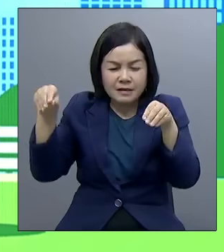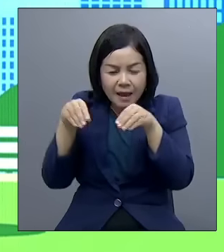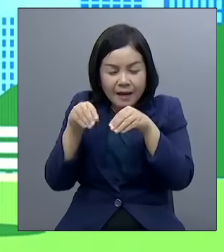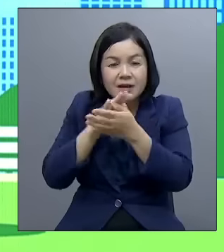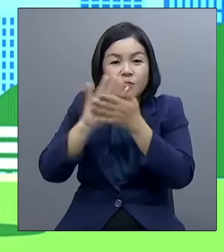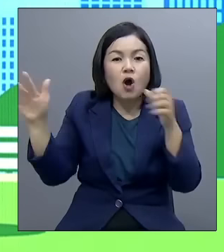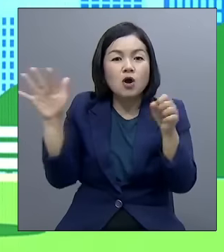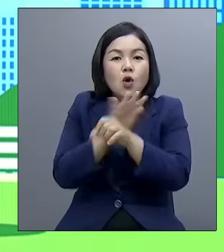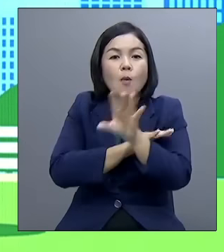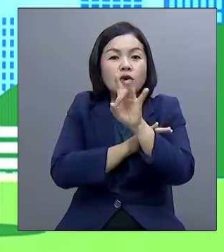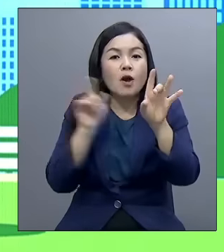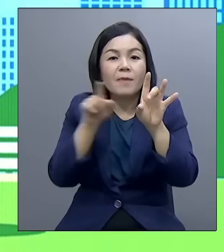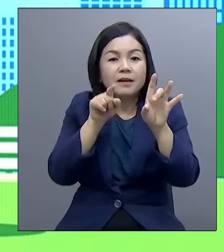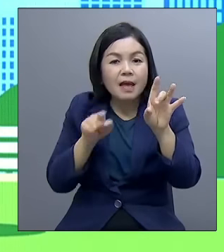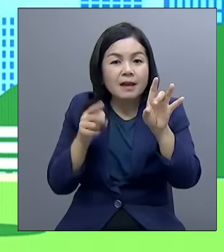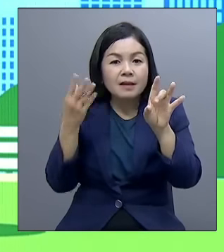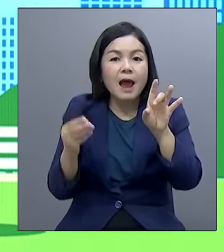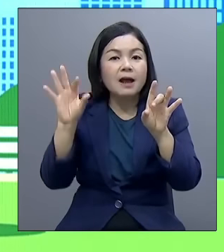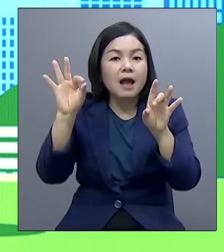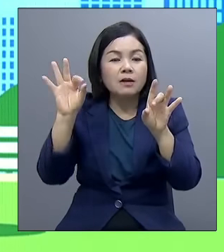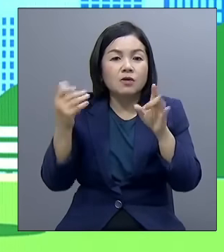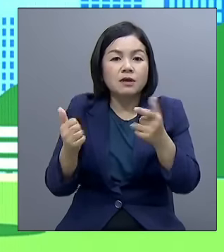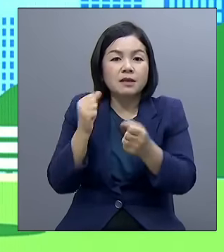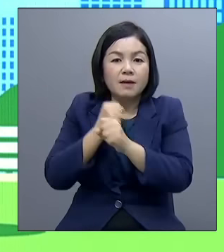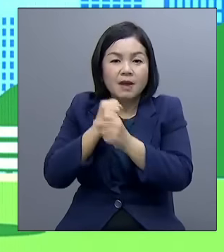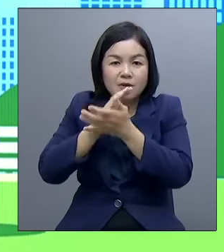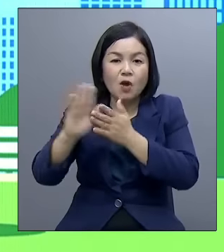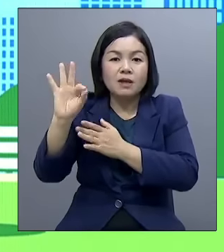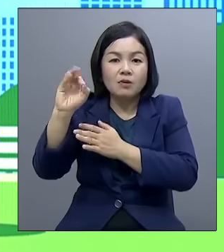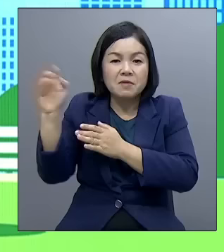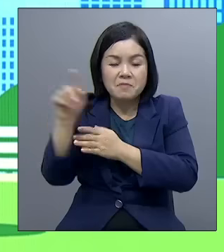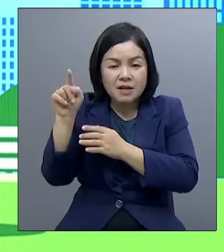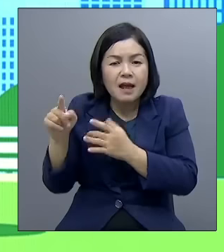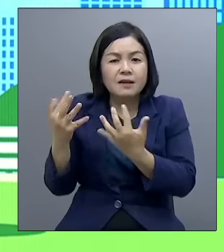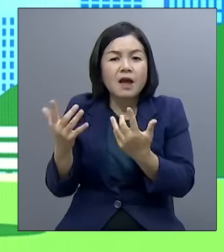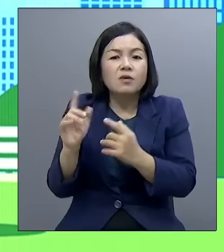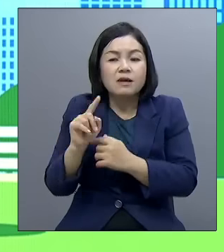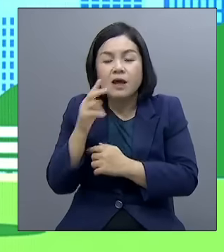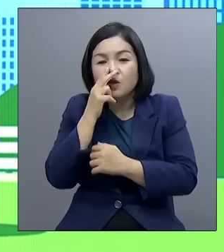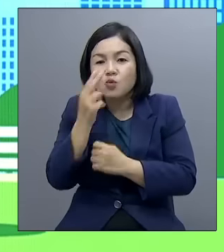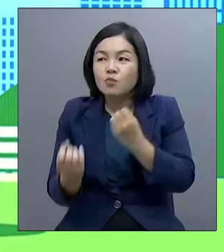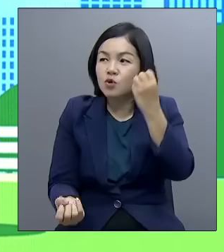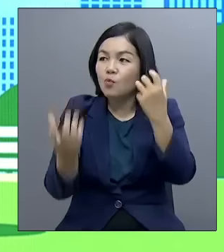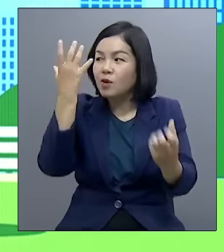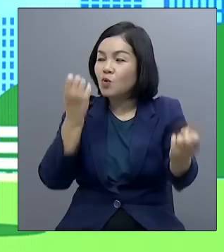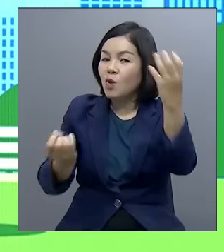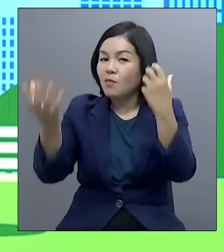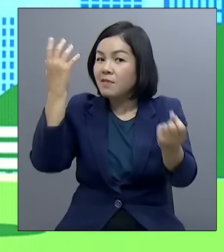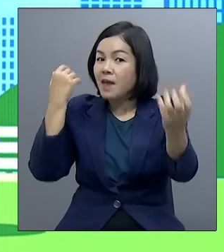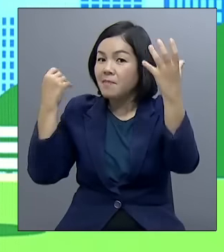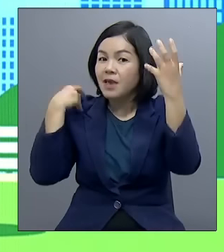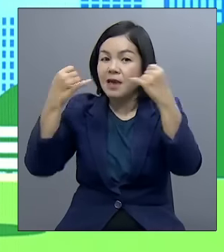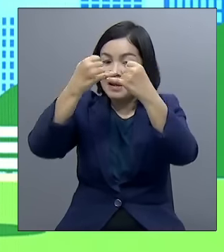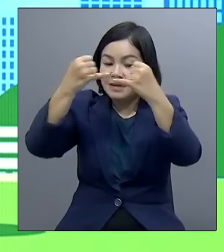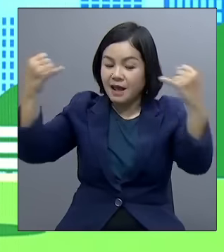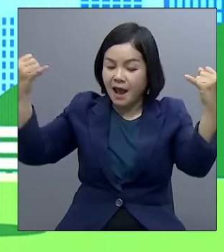บ 100% แล้วนะคะเป็นอย่างไรเดี๋ยวต้องขอเอาใจช่วยค่ะเรื่องบรรยากาศทิวทัศน์ก็ดีนะคะเพราะว่าบางจุดเนี่ย ี่ยก็เอาสายไฟฟ้า